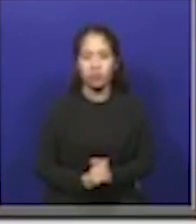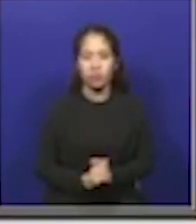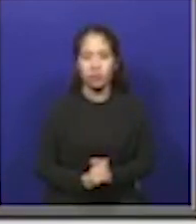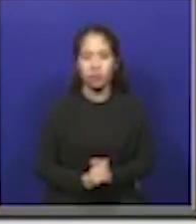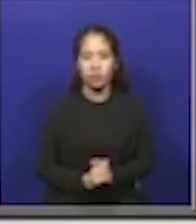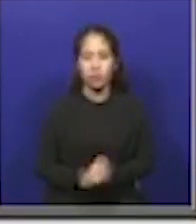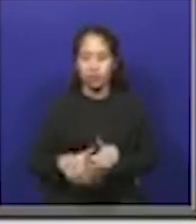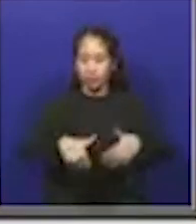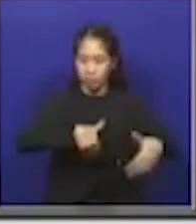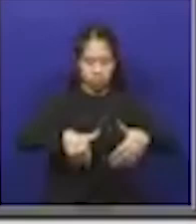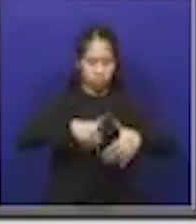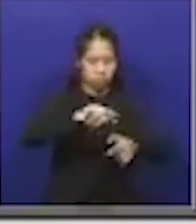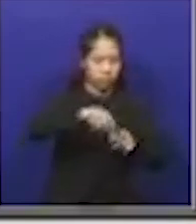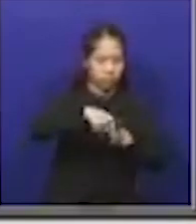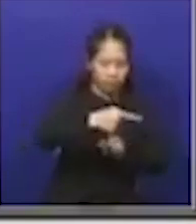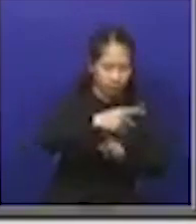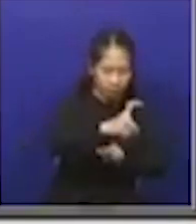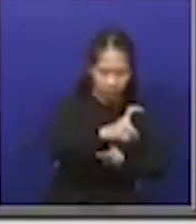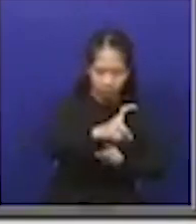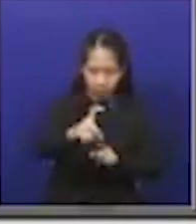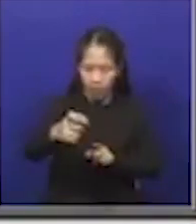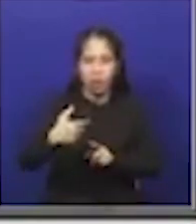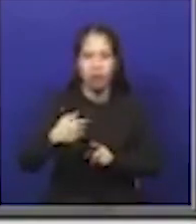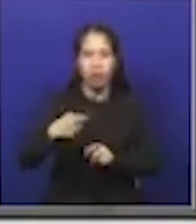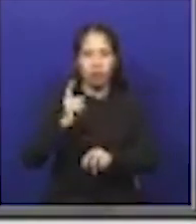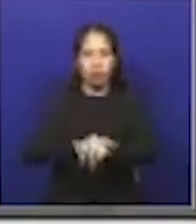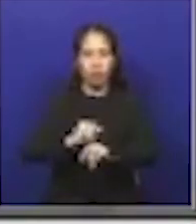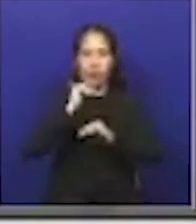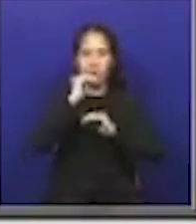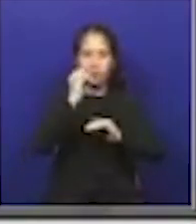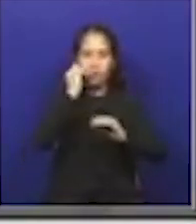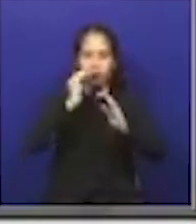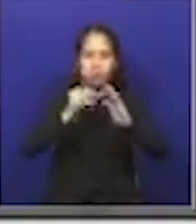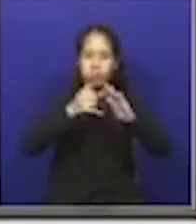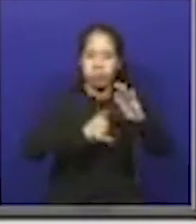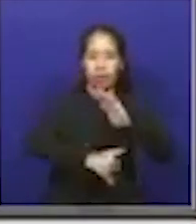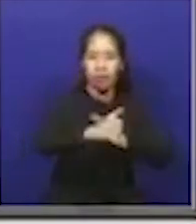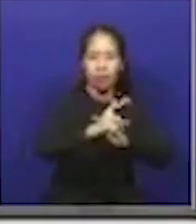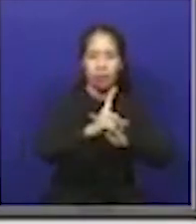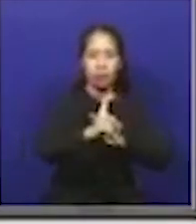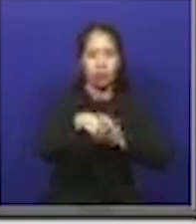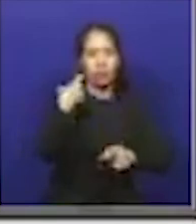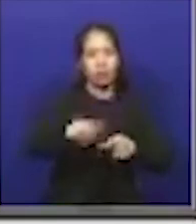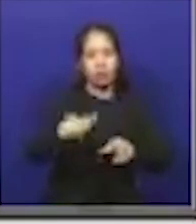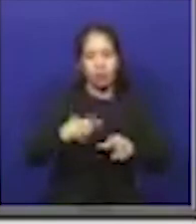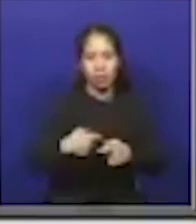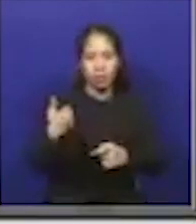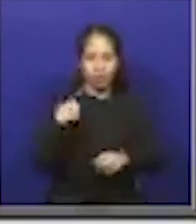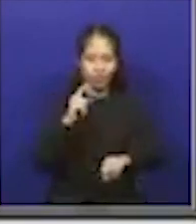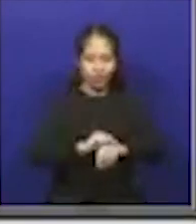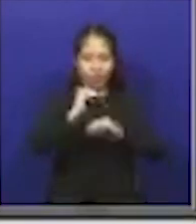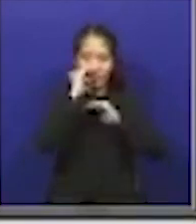คนไปไหนไม่ได้แล้วคือฟิวกำหนดระยะเวลาห้ามเดินท